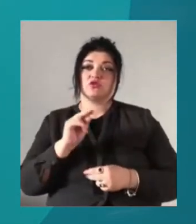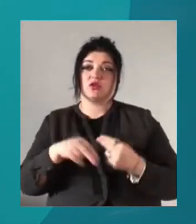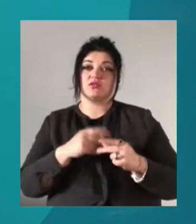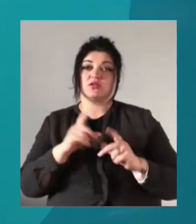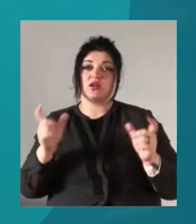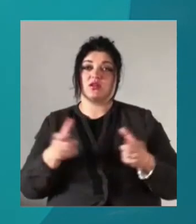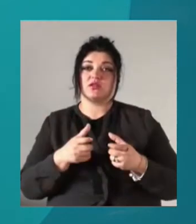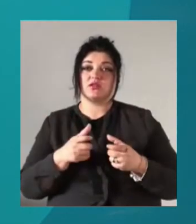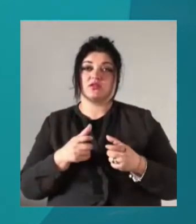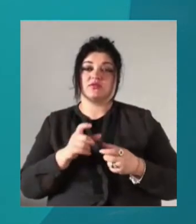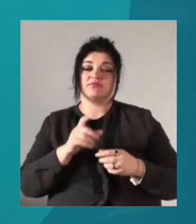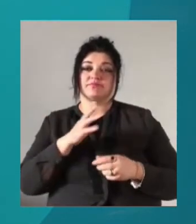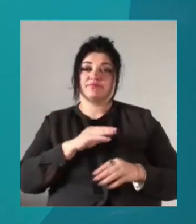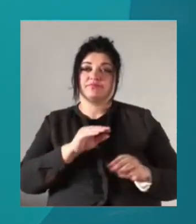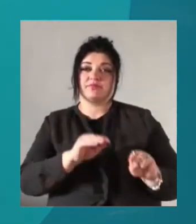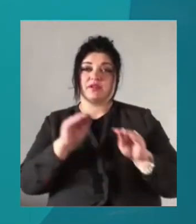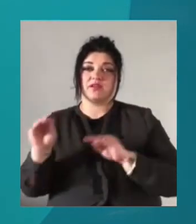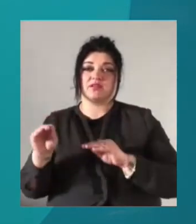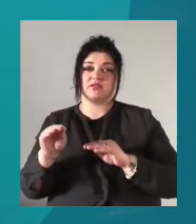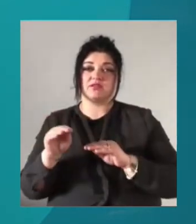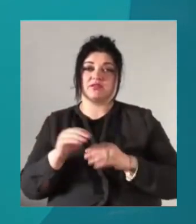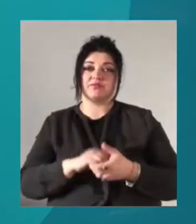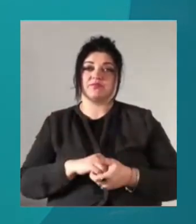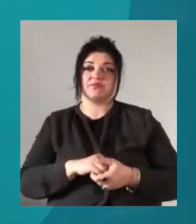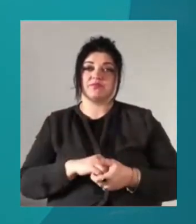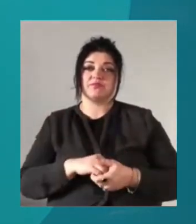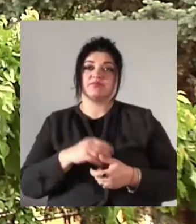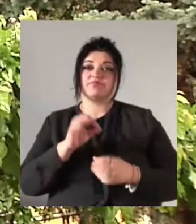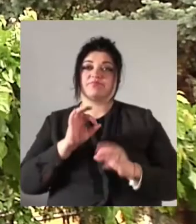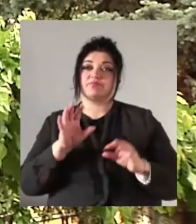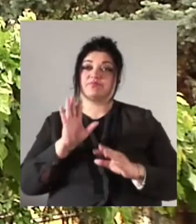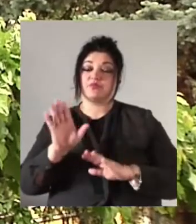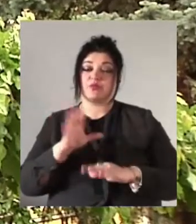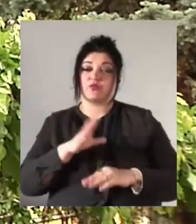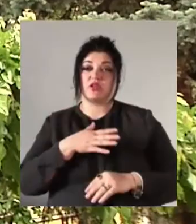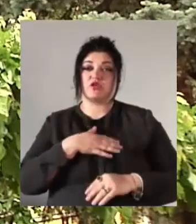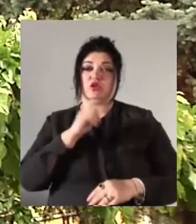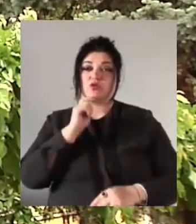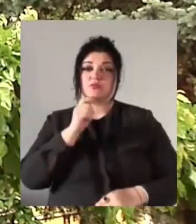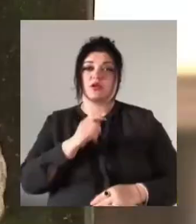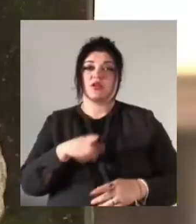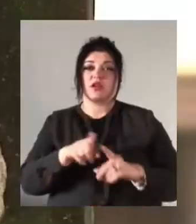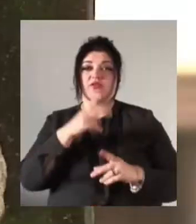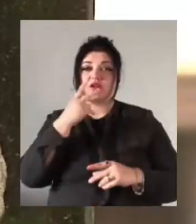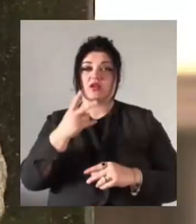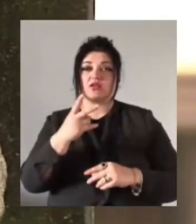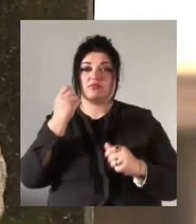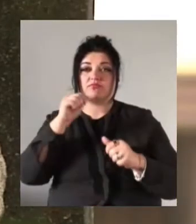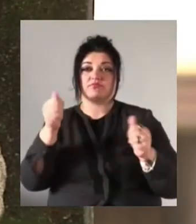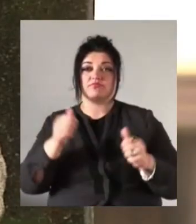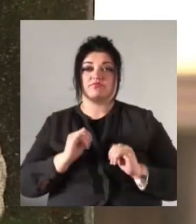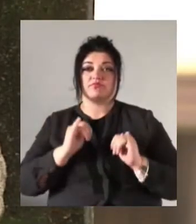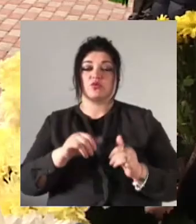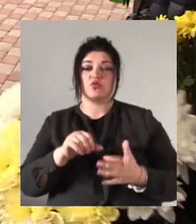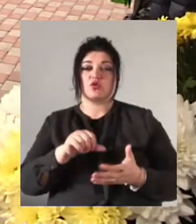довелося перенести. На відкритті побували наші кореспонденти. Так виглядає монумент загиблим учасникам